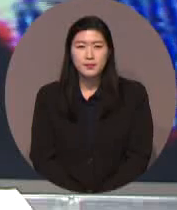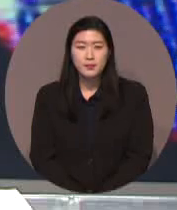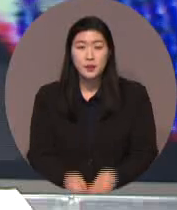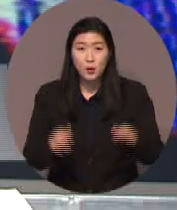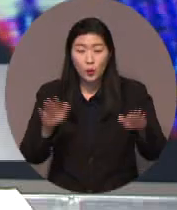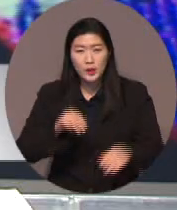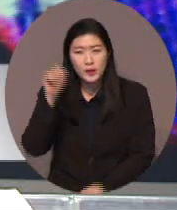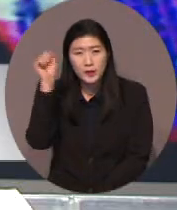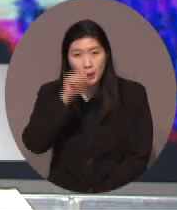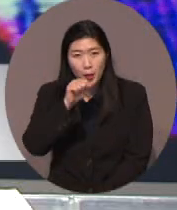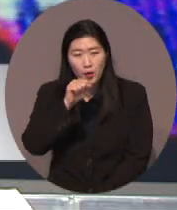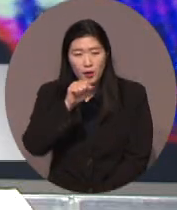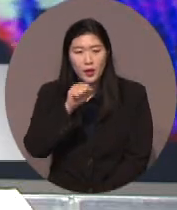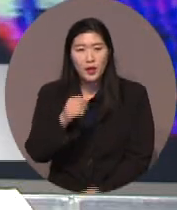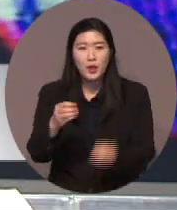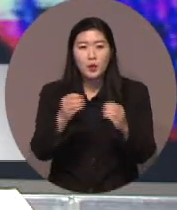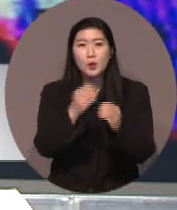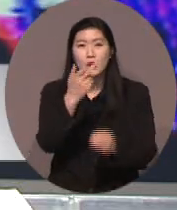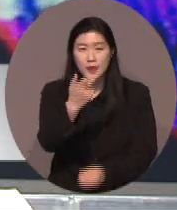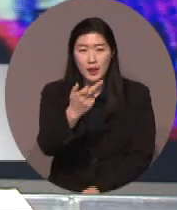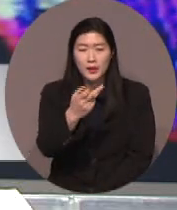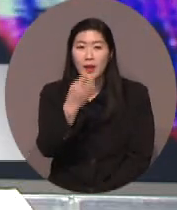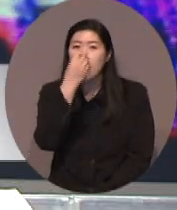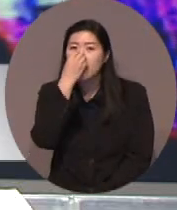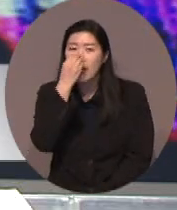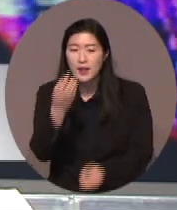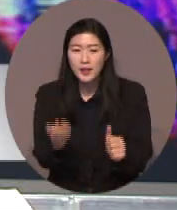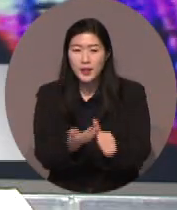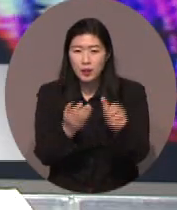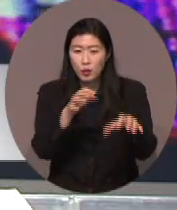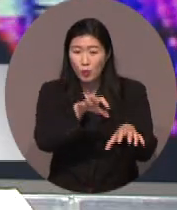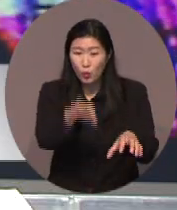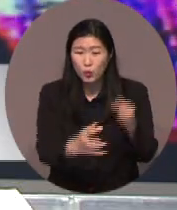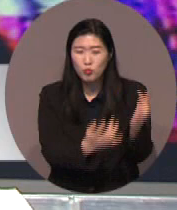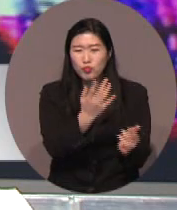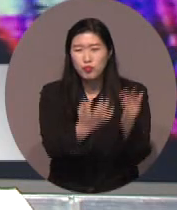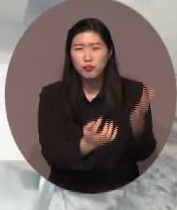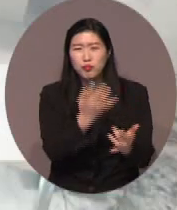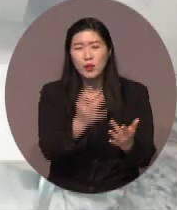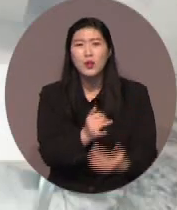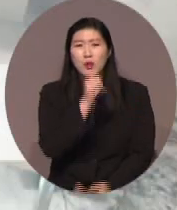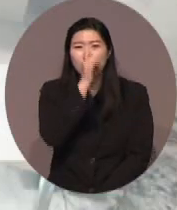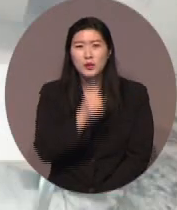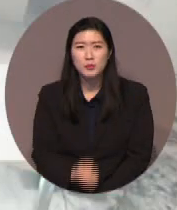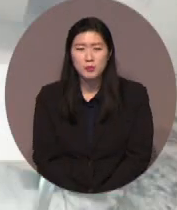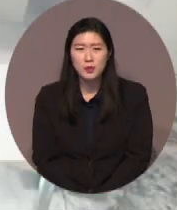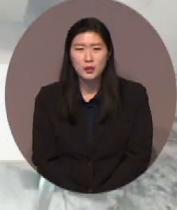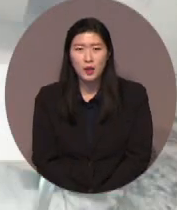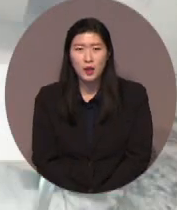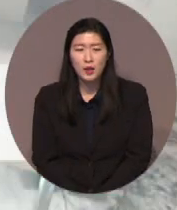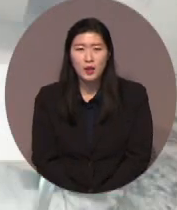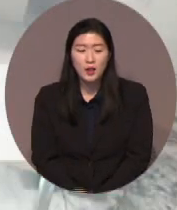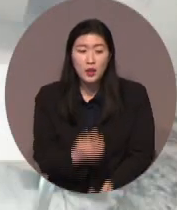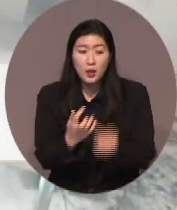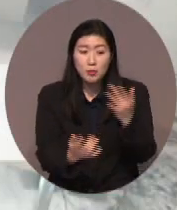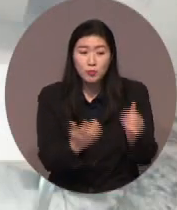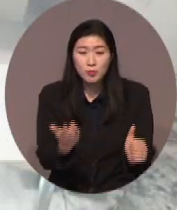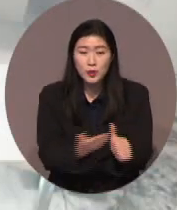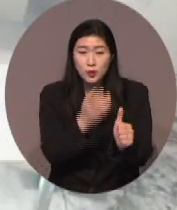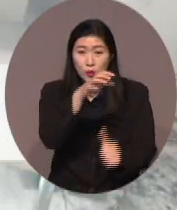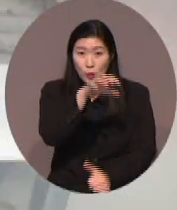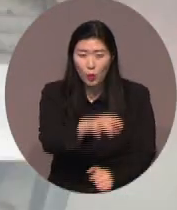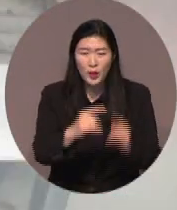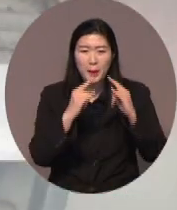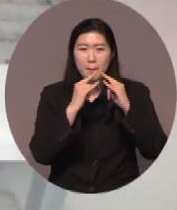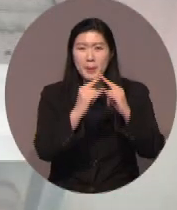오늘 새벽 0시 반쯤 논산시 노성면에 한 딸기 농장에서 불이났습니다 불은 조립식 딸기 작업등 한동과